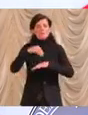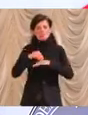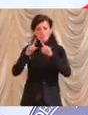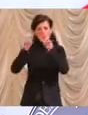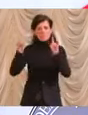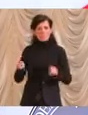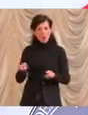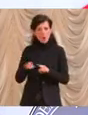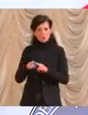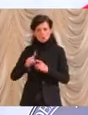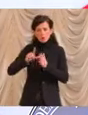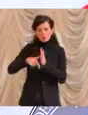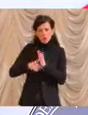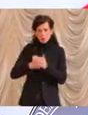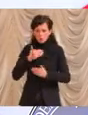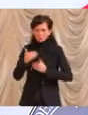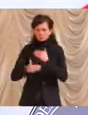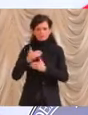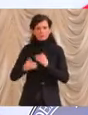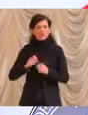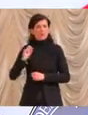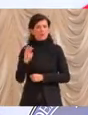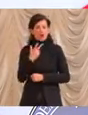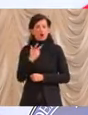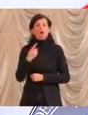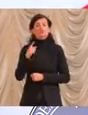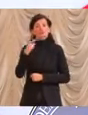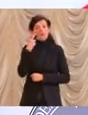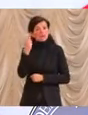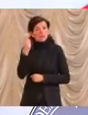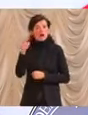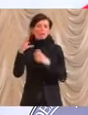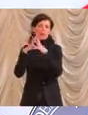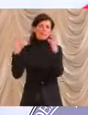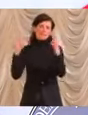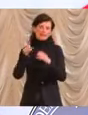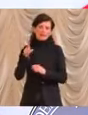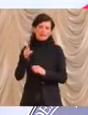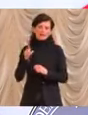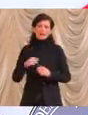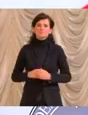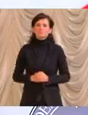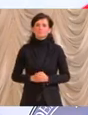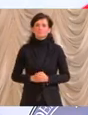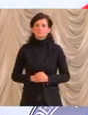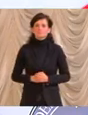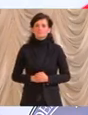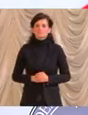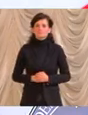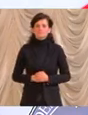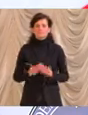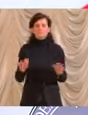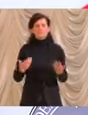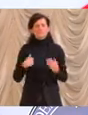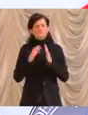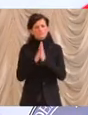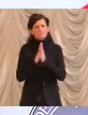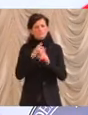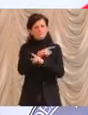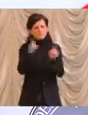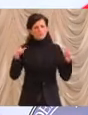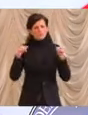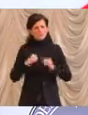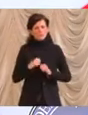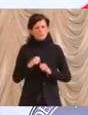percorsi molto rapidi per le stesse imprese. Vi chiedo di comprendere questo sforzo. La